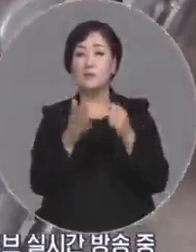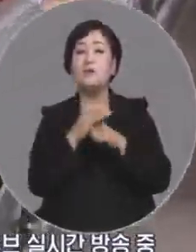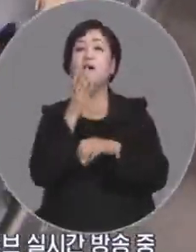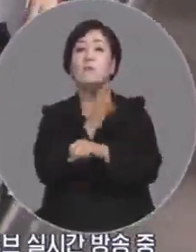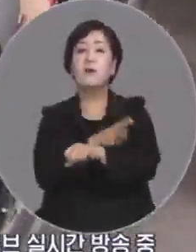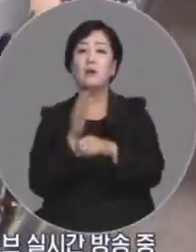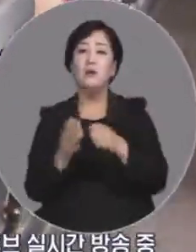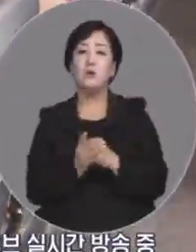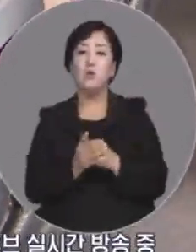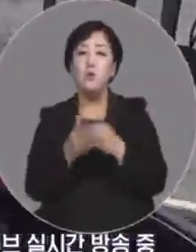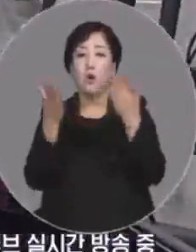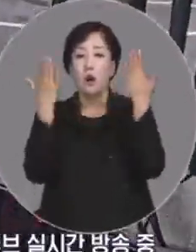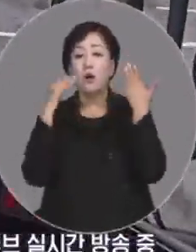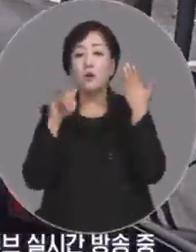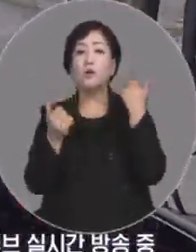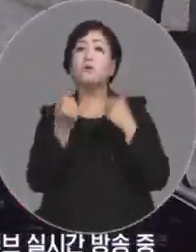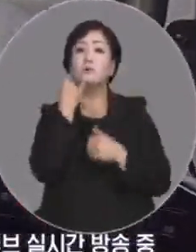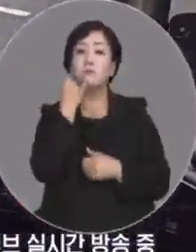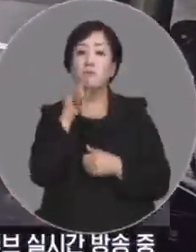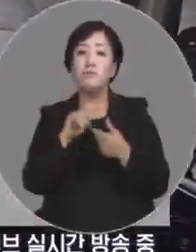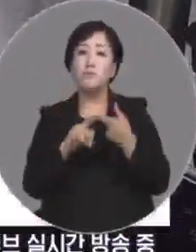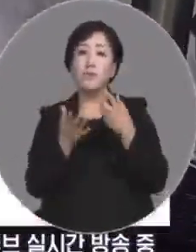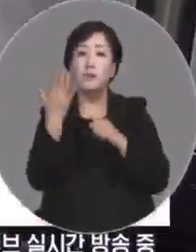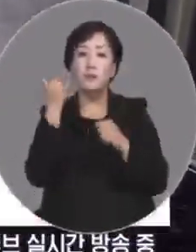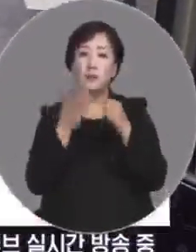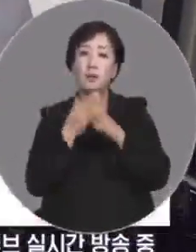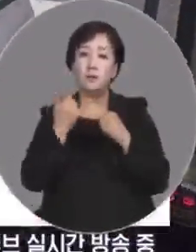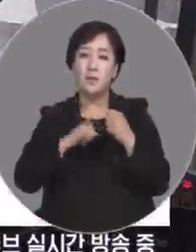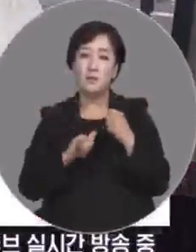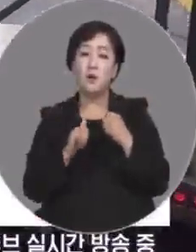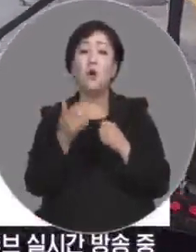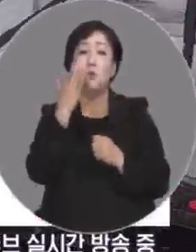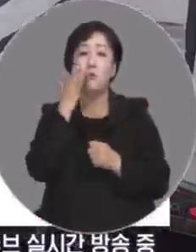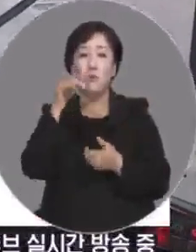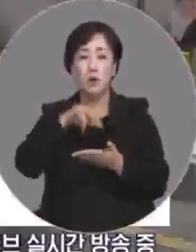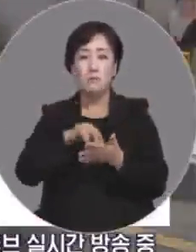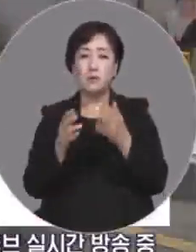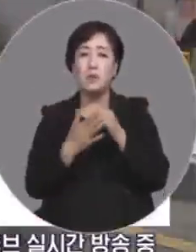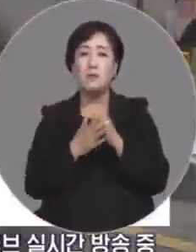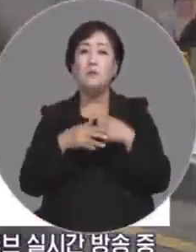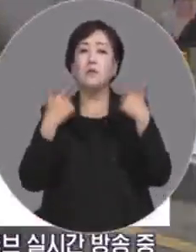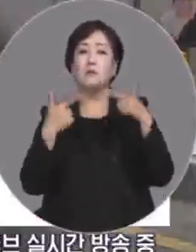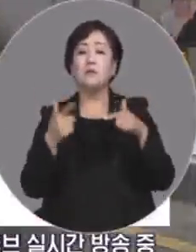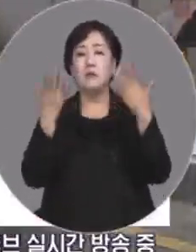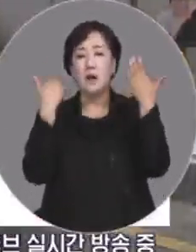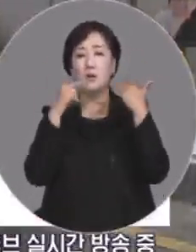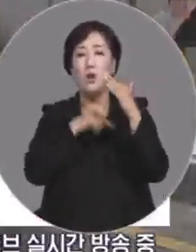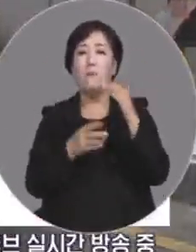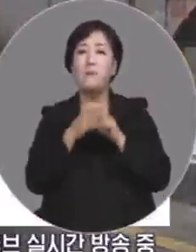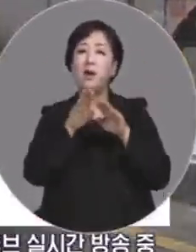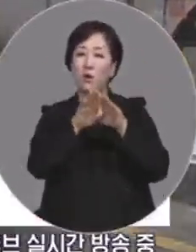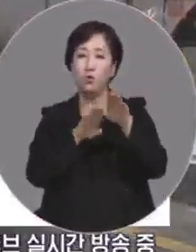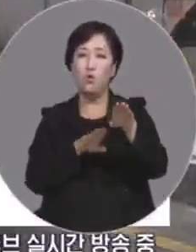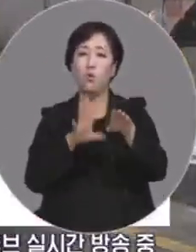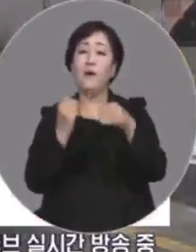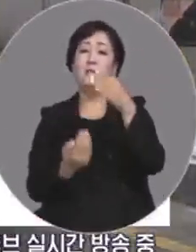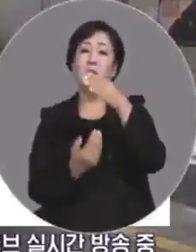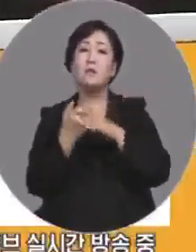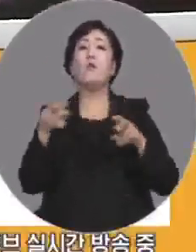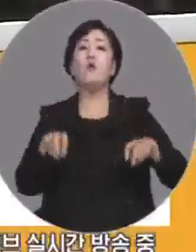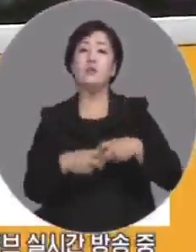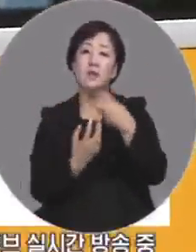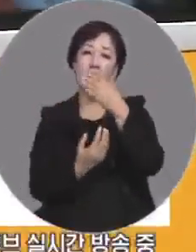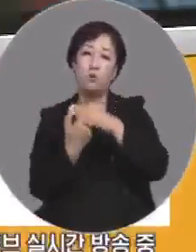학교도 통학버스를 반깁니다. 지난 학기까지 자녀 통학을 위한 학부모들의 차량 때문에 학교 앞 교통 혼잡은 물론 사고